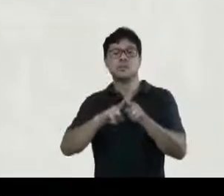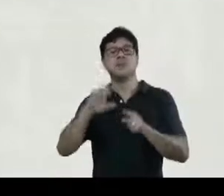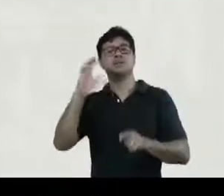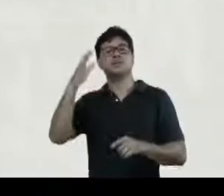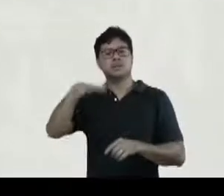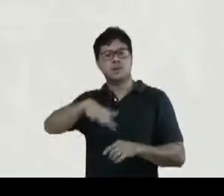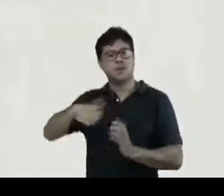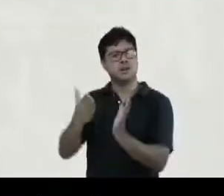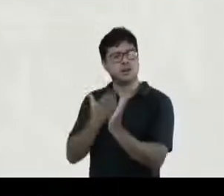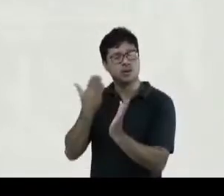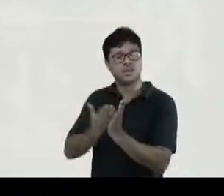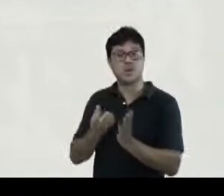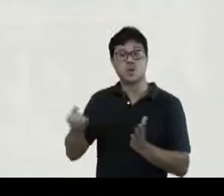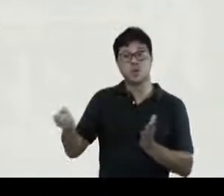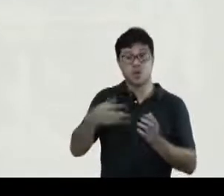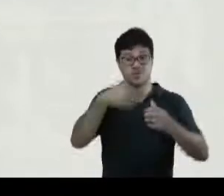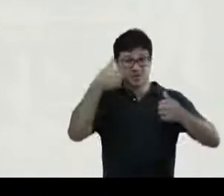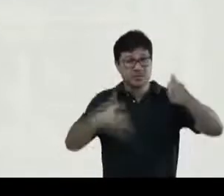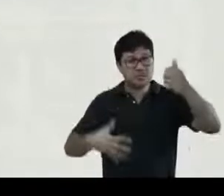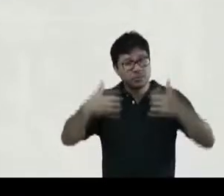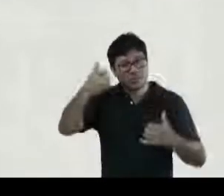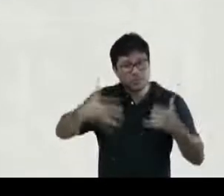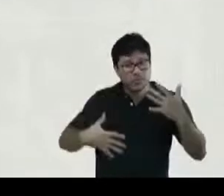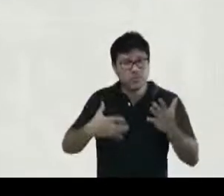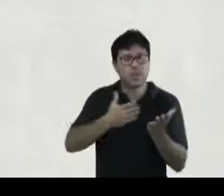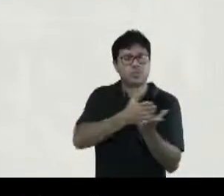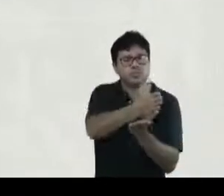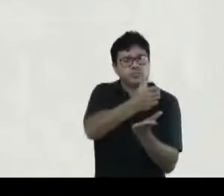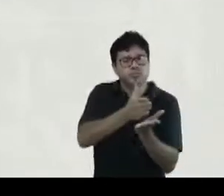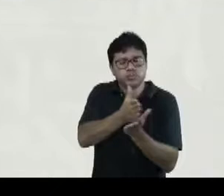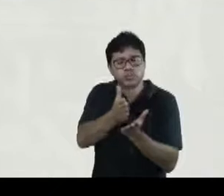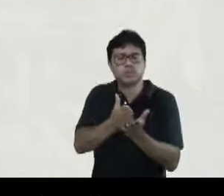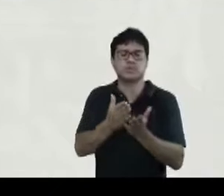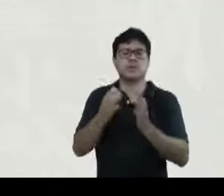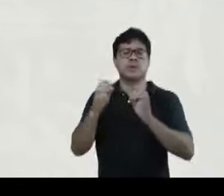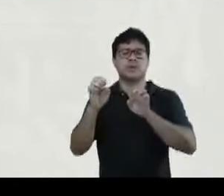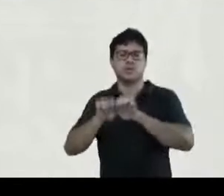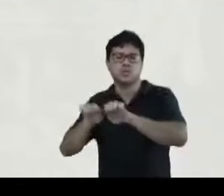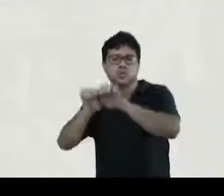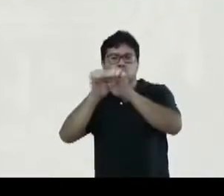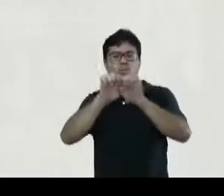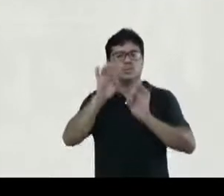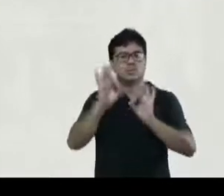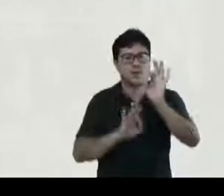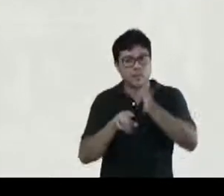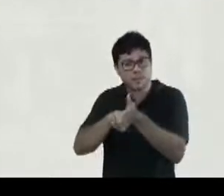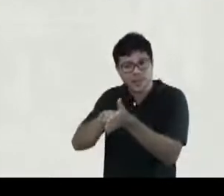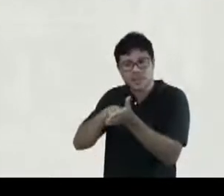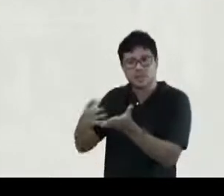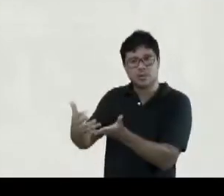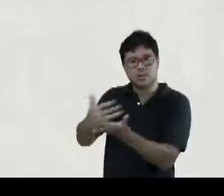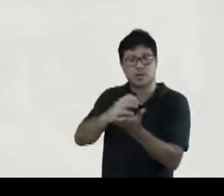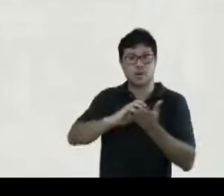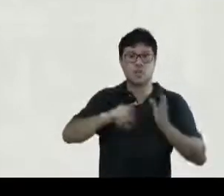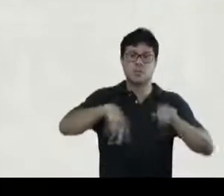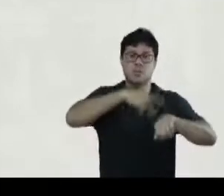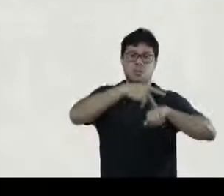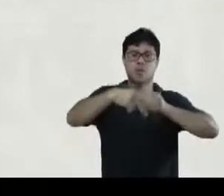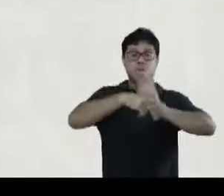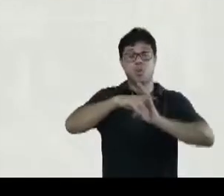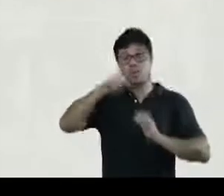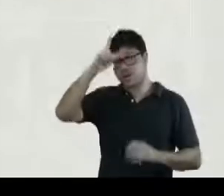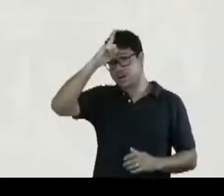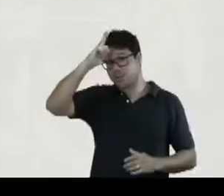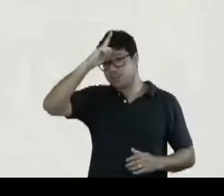Forschungsdateninfrastrukturen, die die Deutsche Forschungsgemeinschaft in Deutschland jetzt fördert, lassen Ausmaß und Dynamik